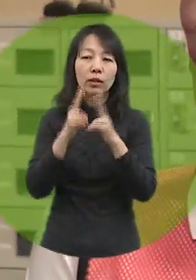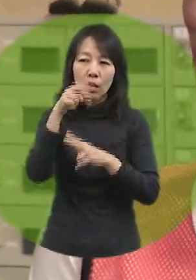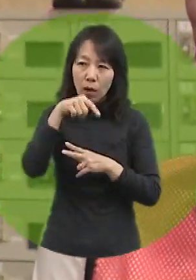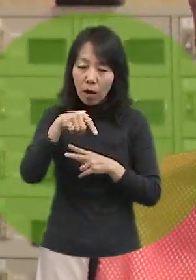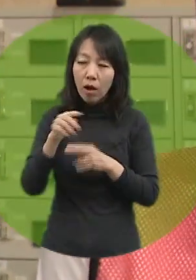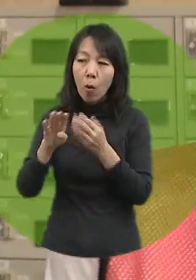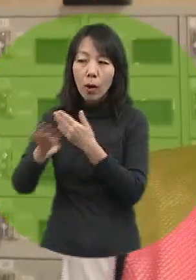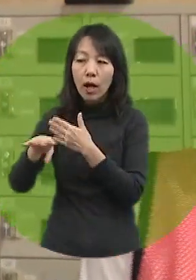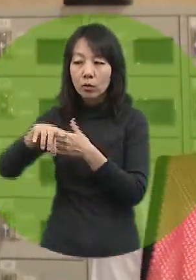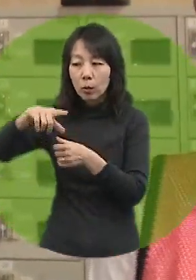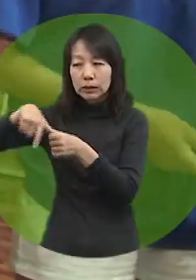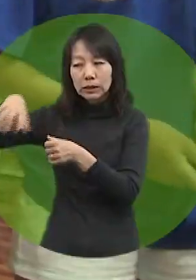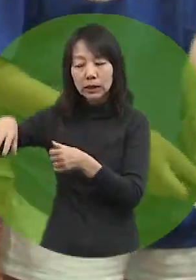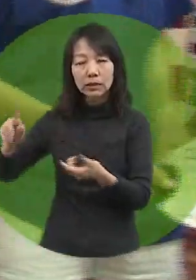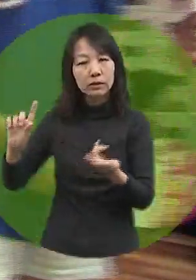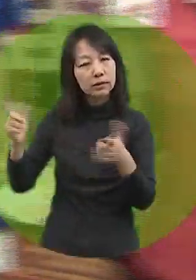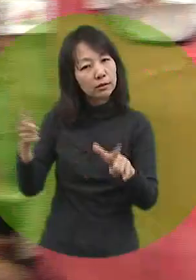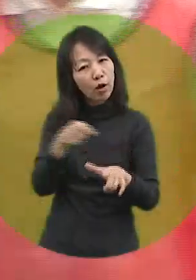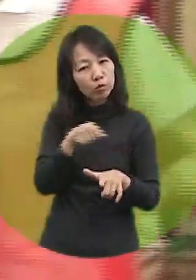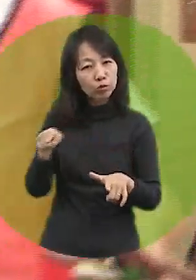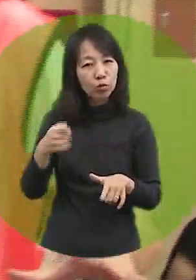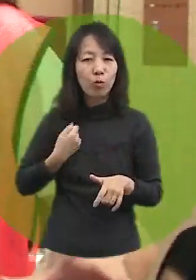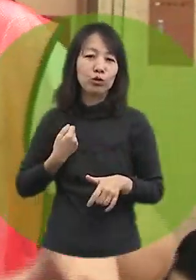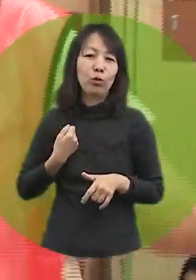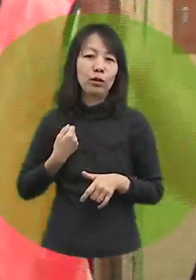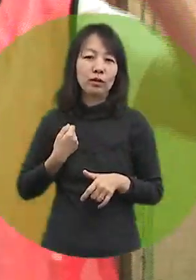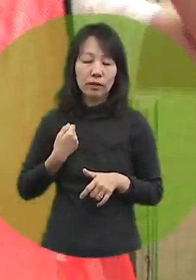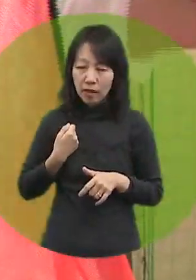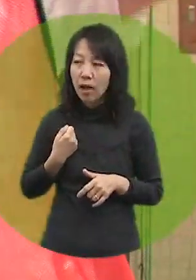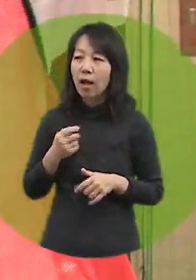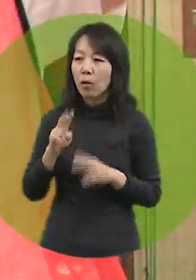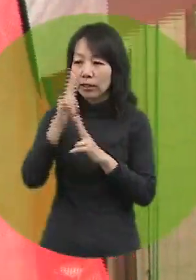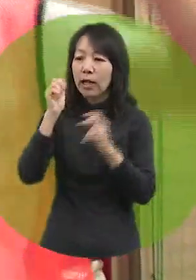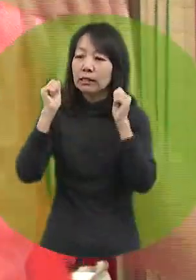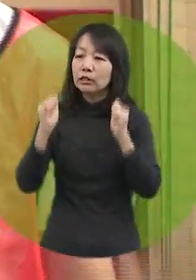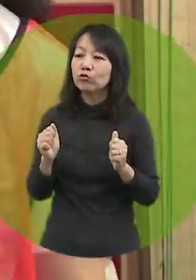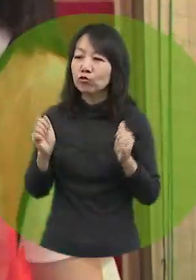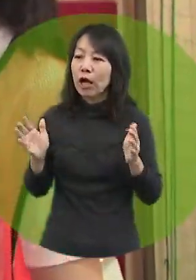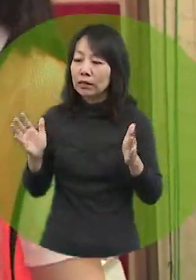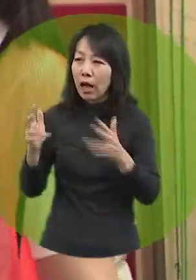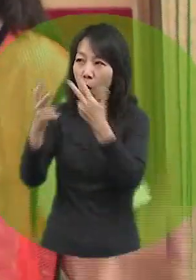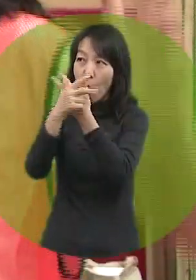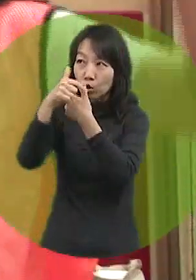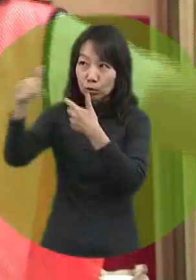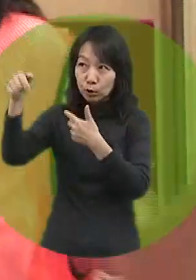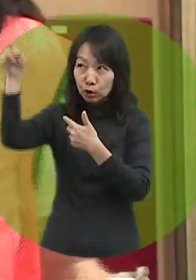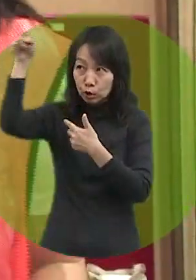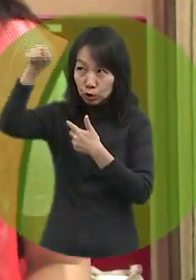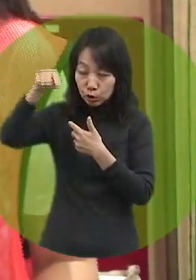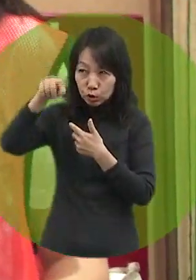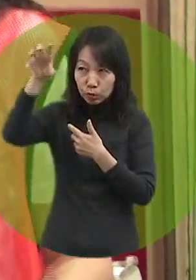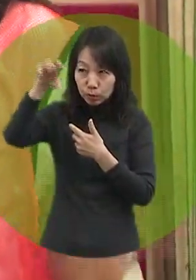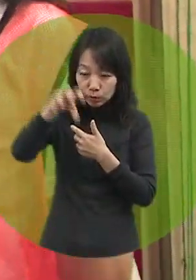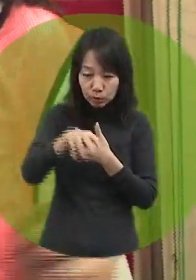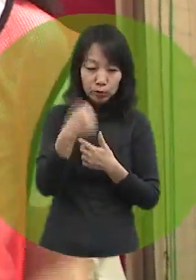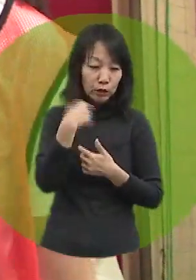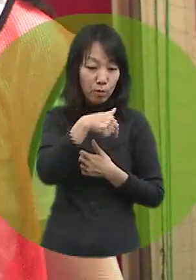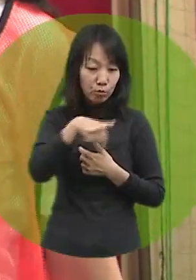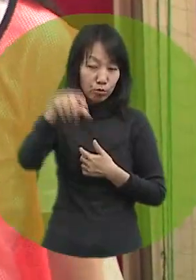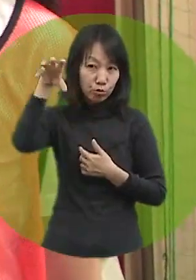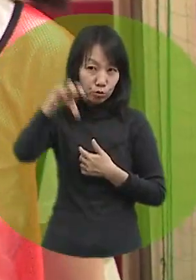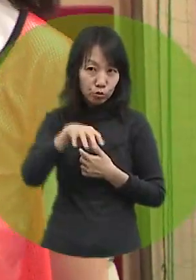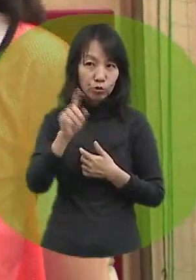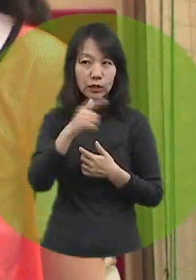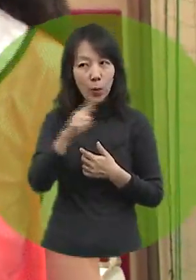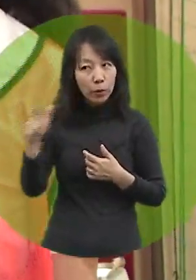うなものあるだからね。 ぜひ滞在中にいろんな、もう北部から南部からいろんな自然があるので見て